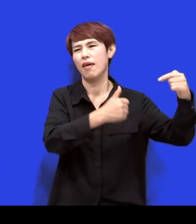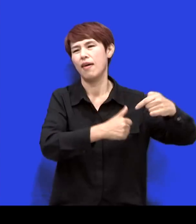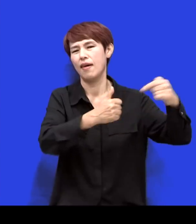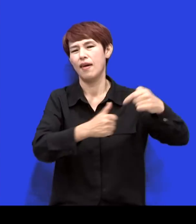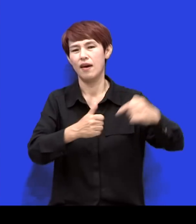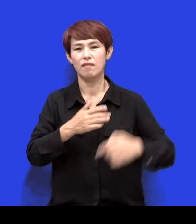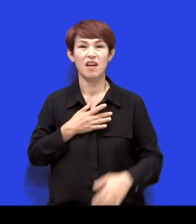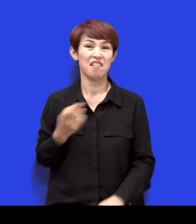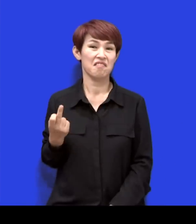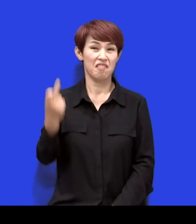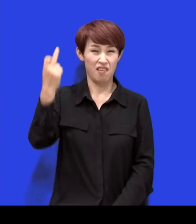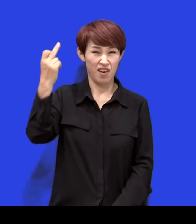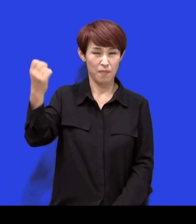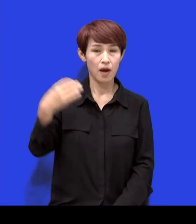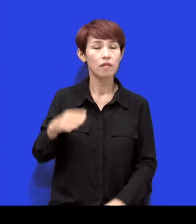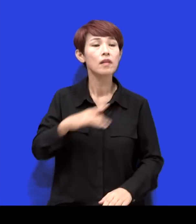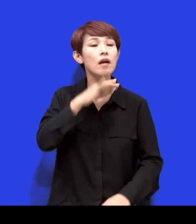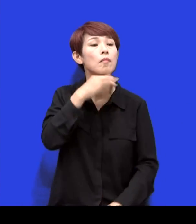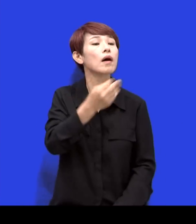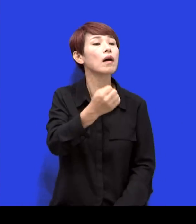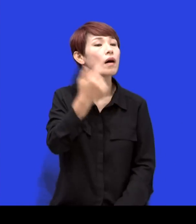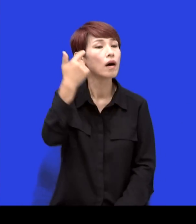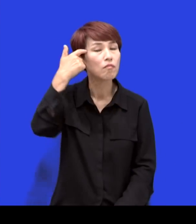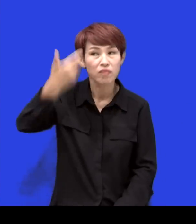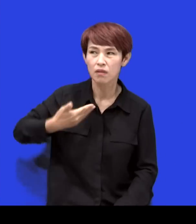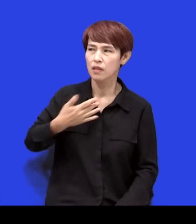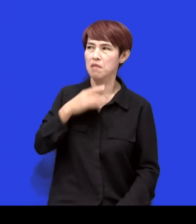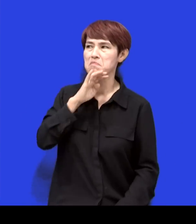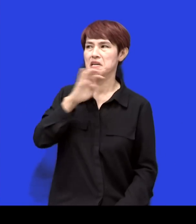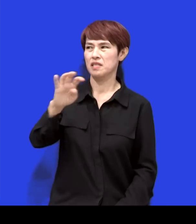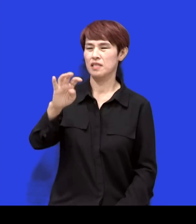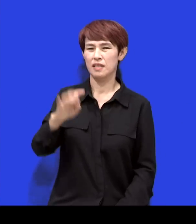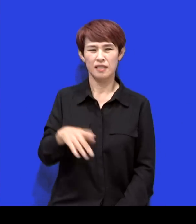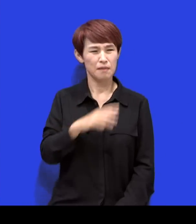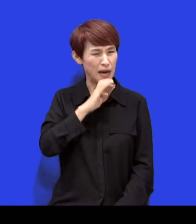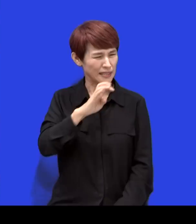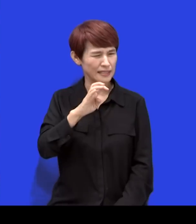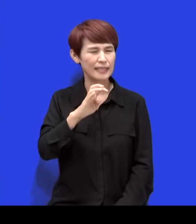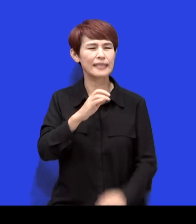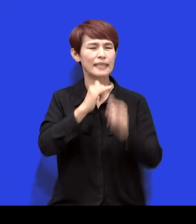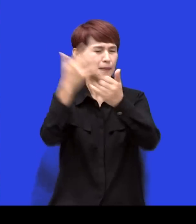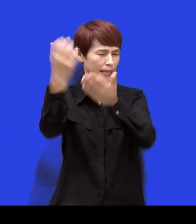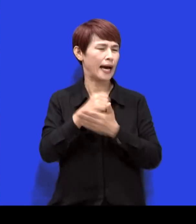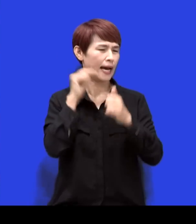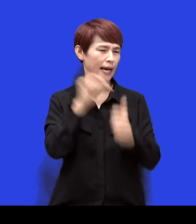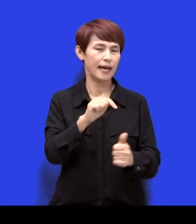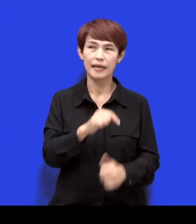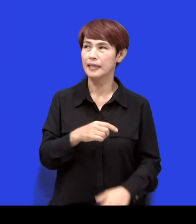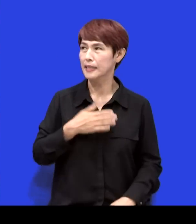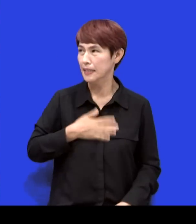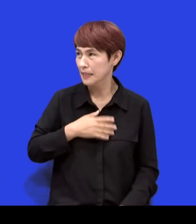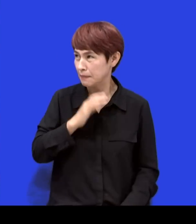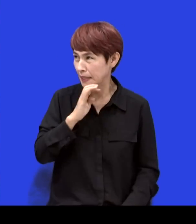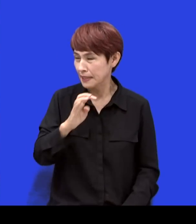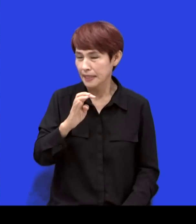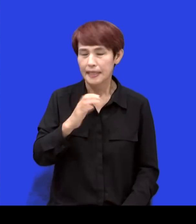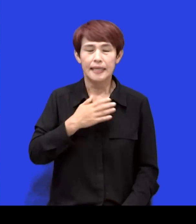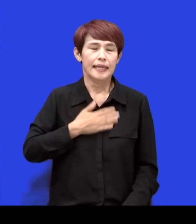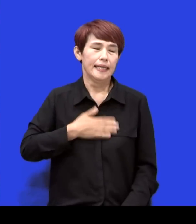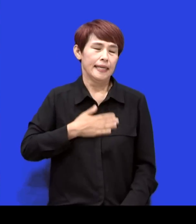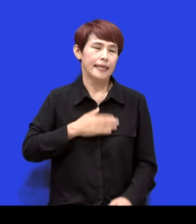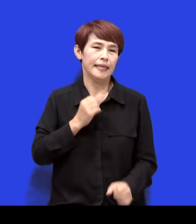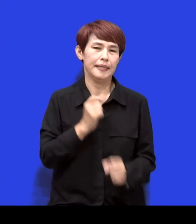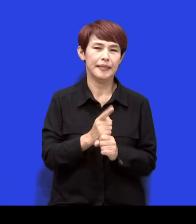저희 형이 결정적으로 너 올해 몇 살이냐? 40입니다. 40이다 받아라. 예, 그래서 40살이더라고 어느새.